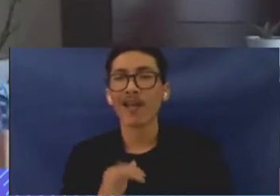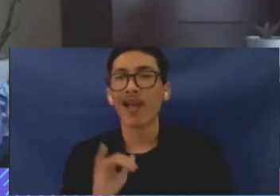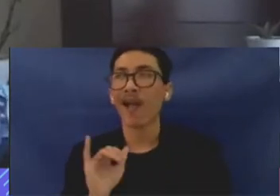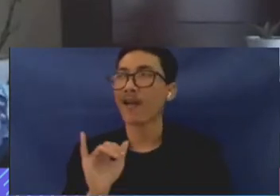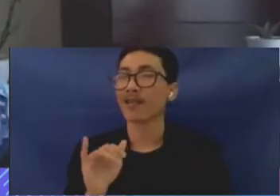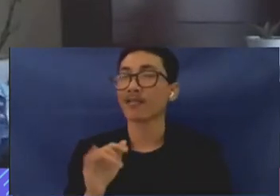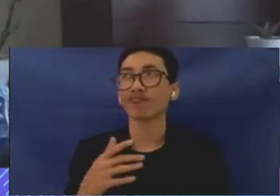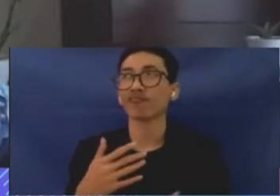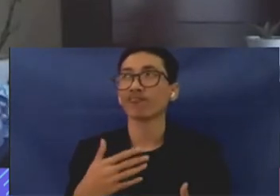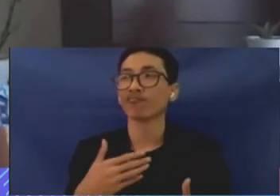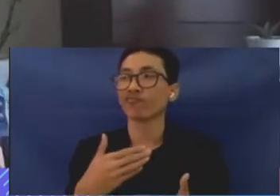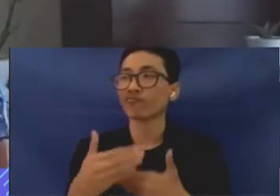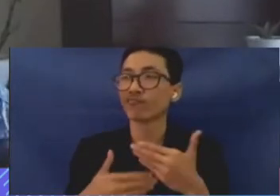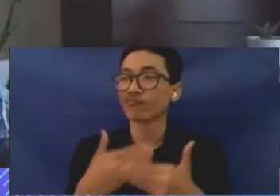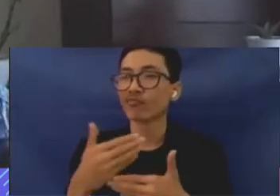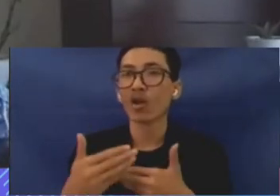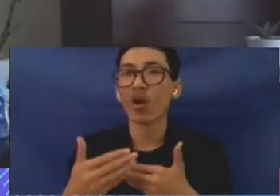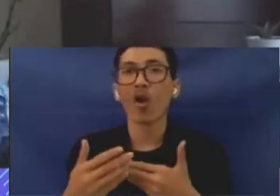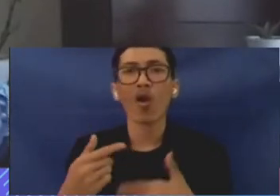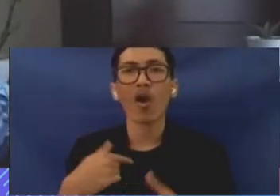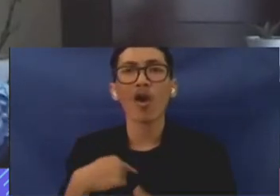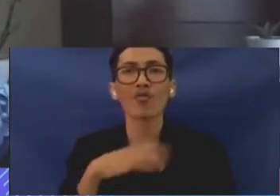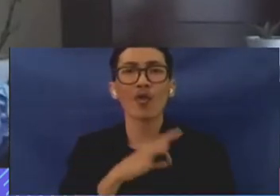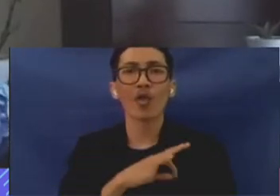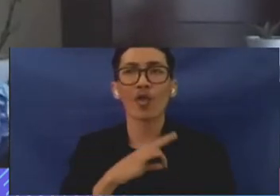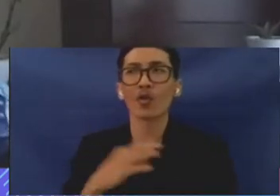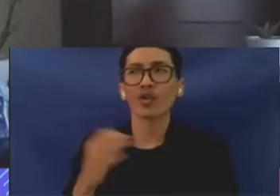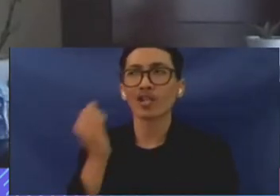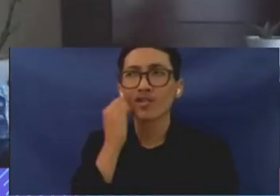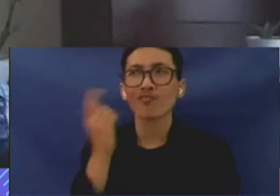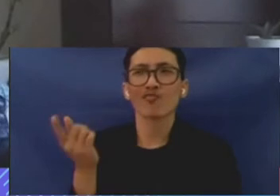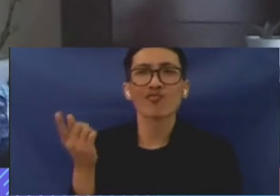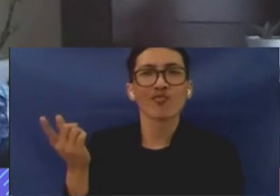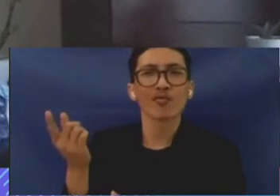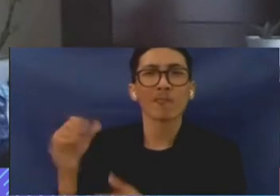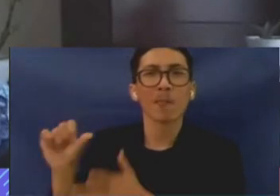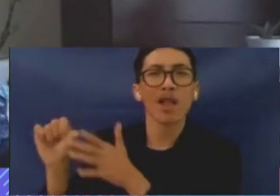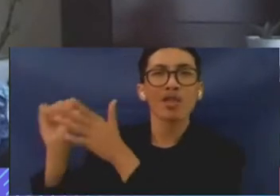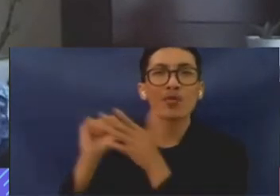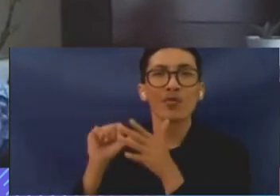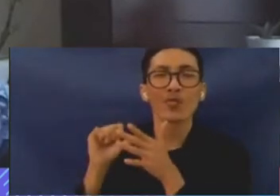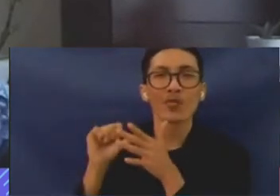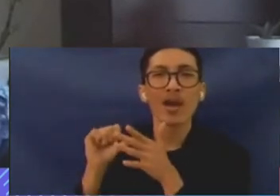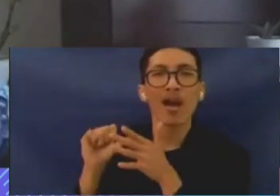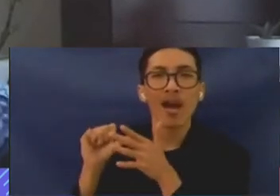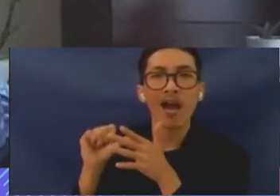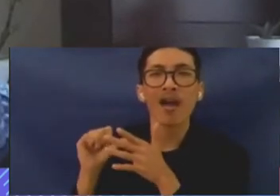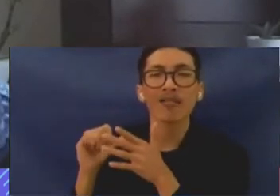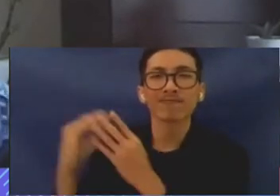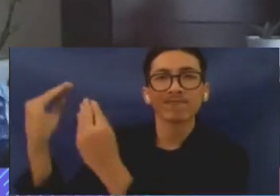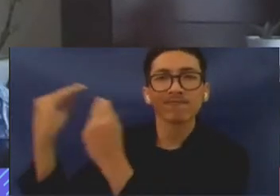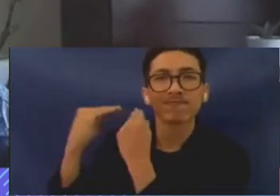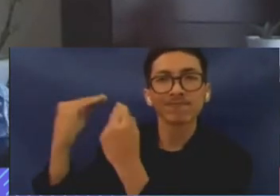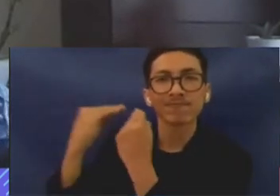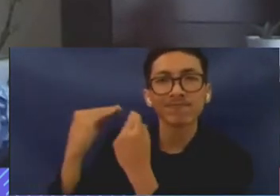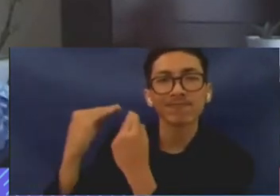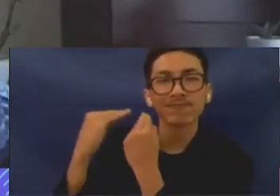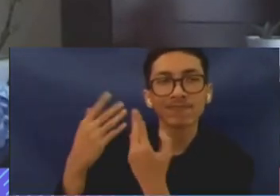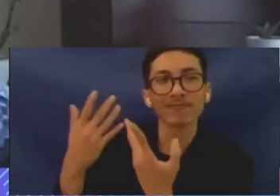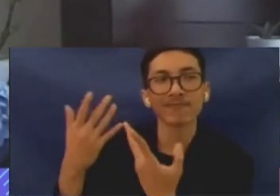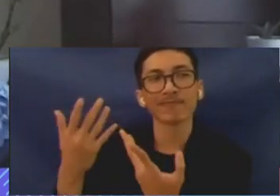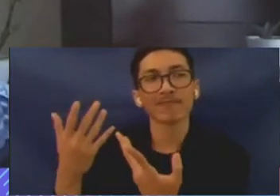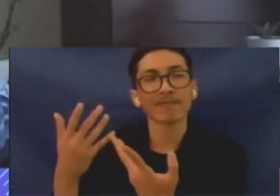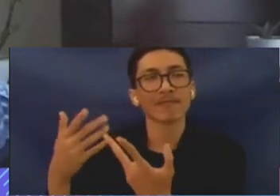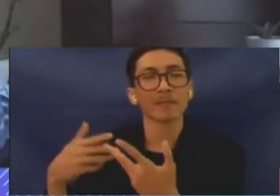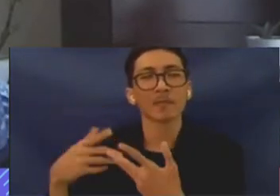karena ibu saya berjuang untuk saya. Beliau bantu saya belajar di luar kelas. Beliau dorong